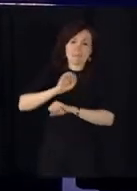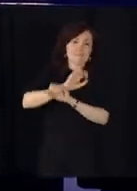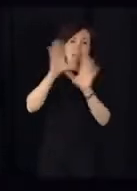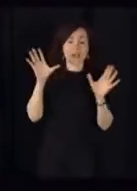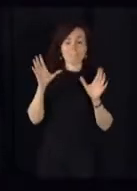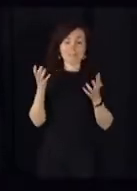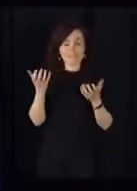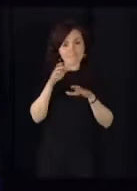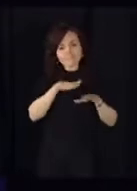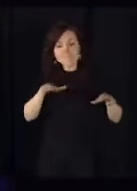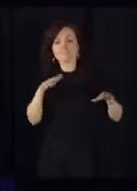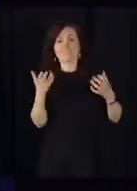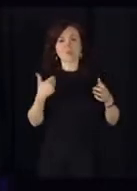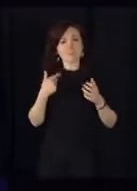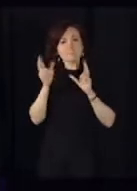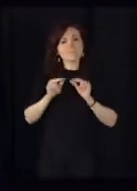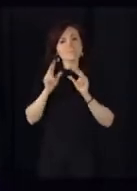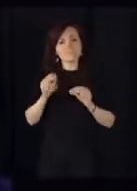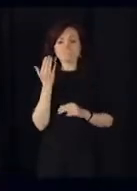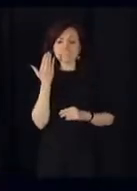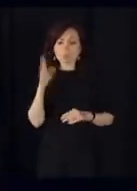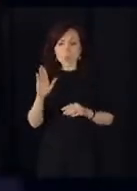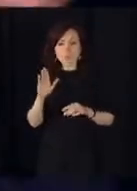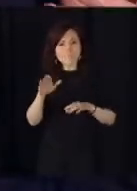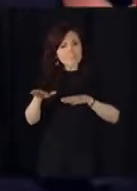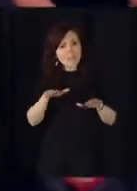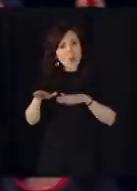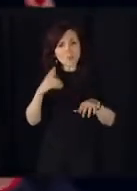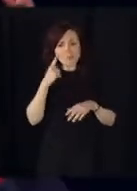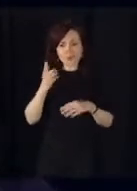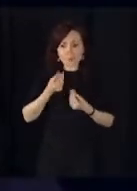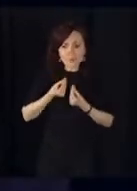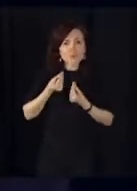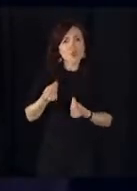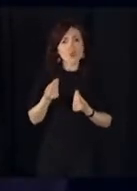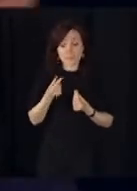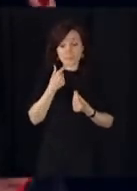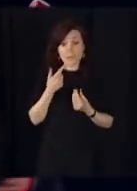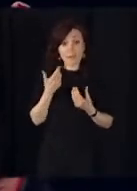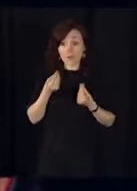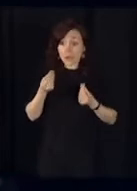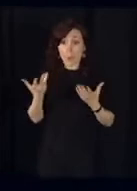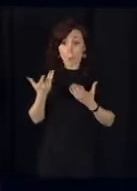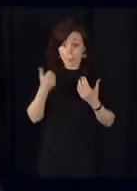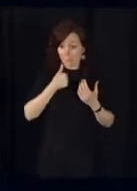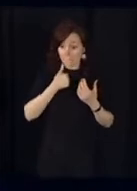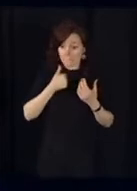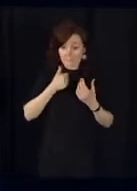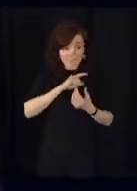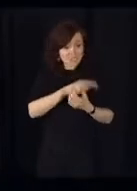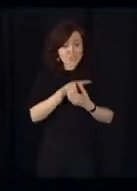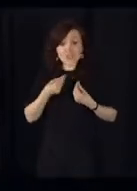maintenant d'une autre forme de don, le don de soi, le don de son temps, si